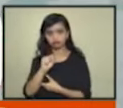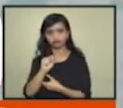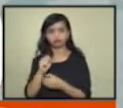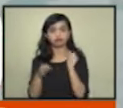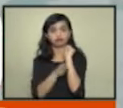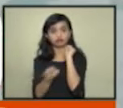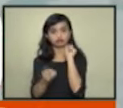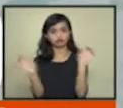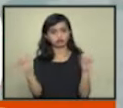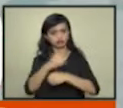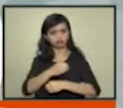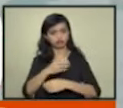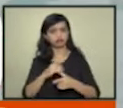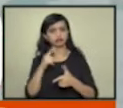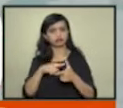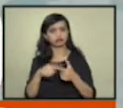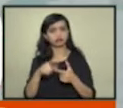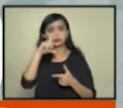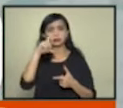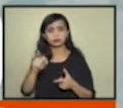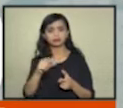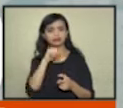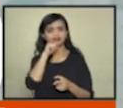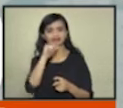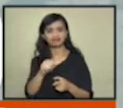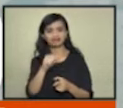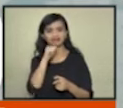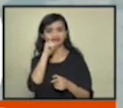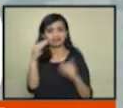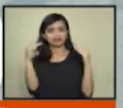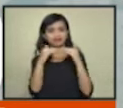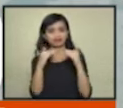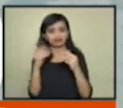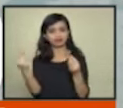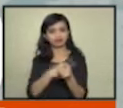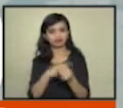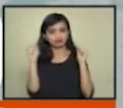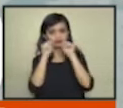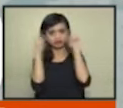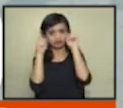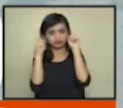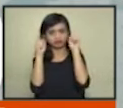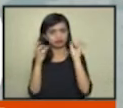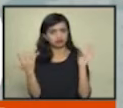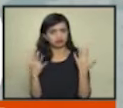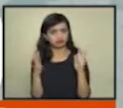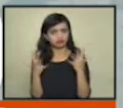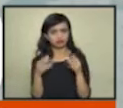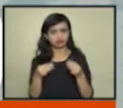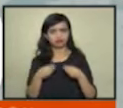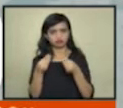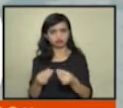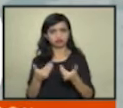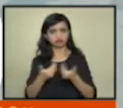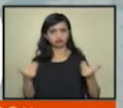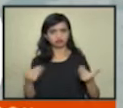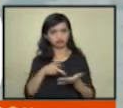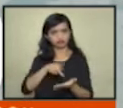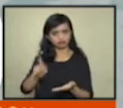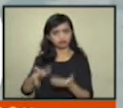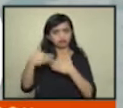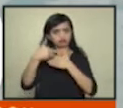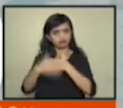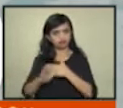Office at isinusumbong po yung hindi makatarungan pagsibak sa kanila biglaan na lamang at wala man lang daw po binigyan ng separation pay